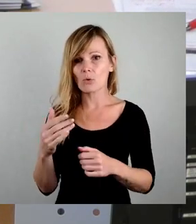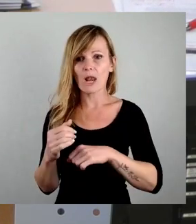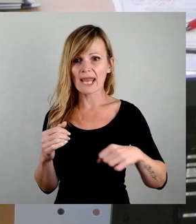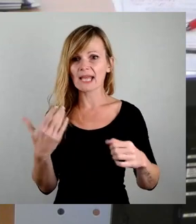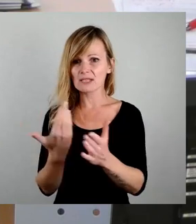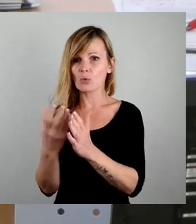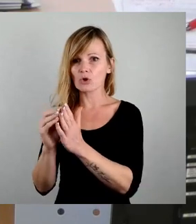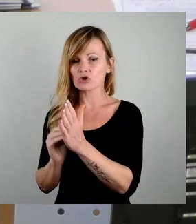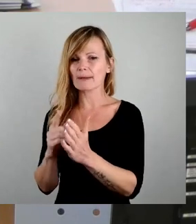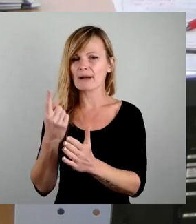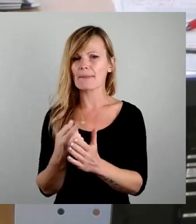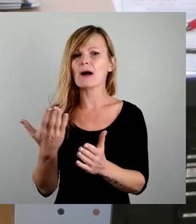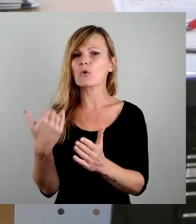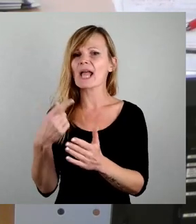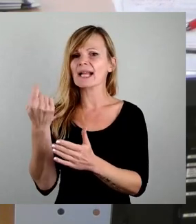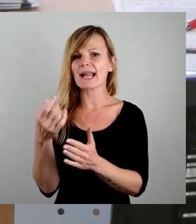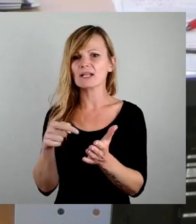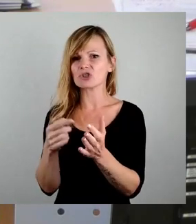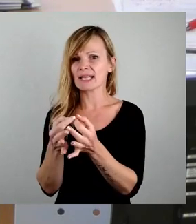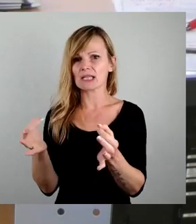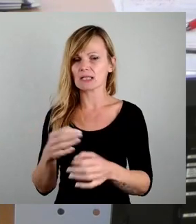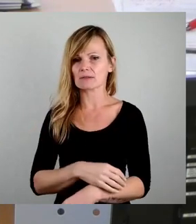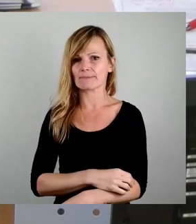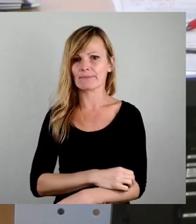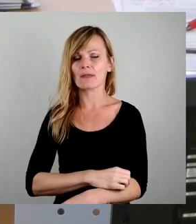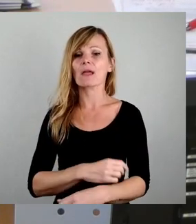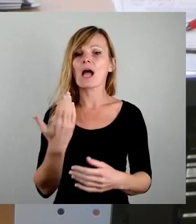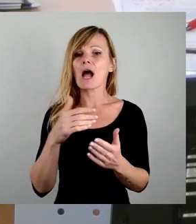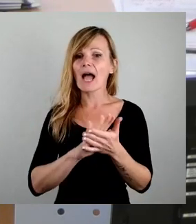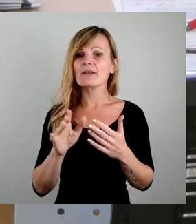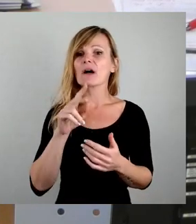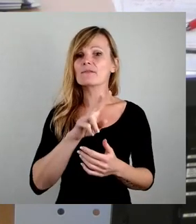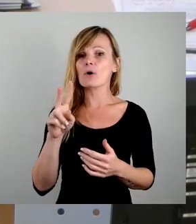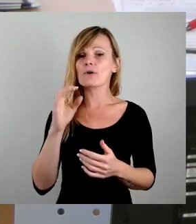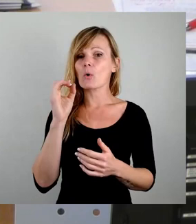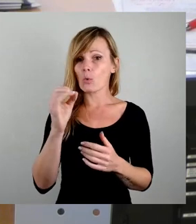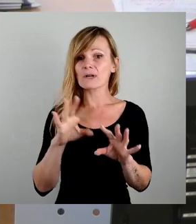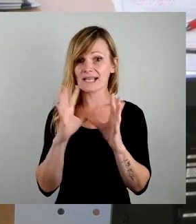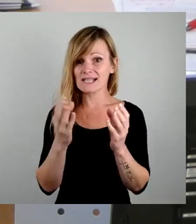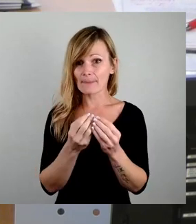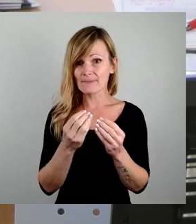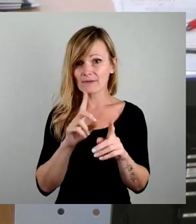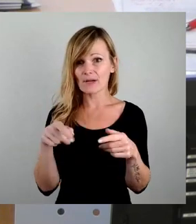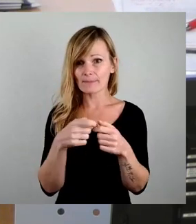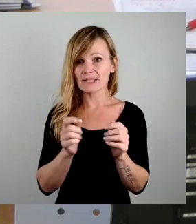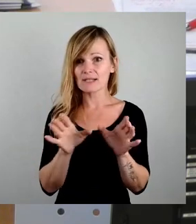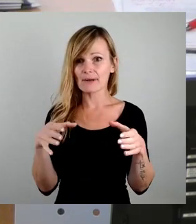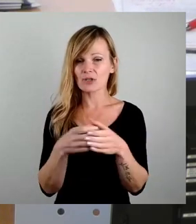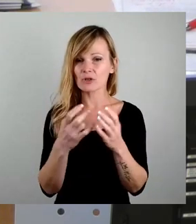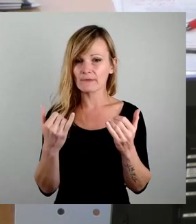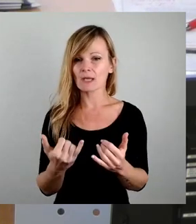Ne? Die wollen einfach jetzt, dass die VVO als gesamte Verbandsgemeinschaft jetzt